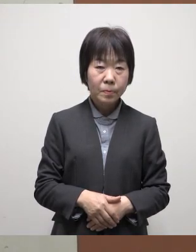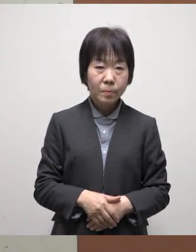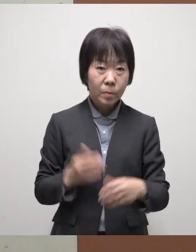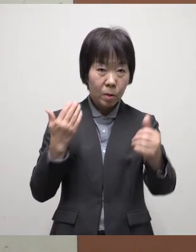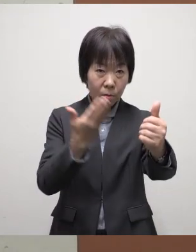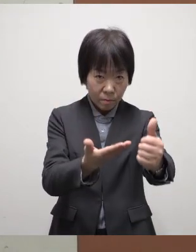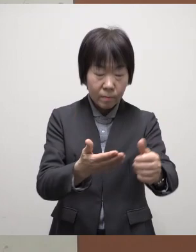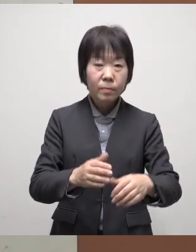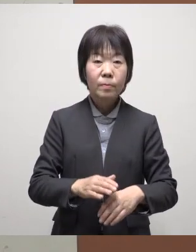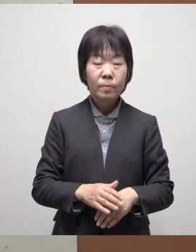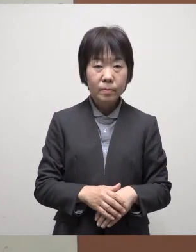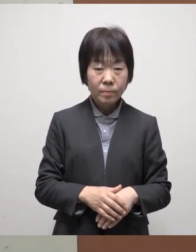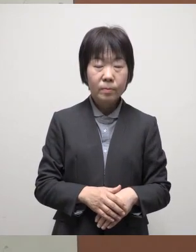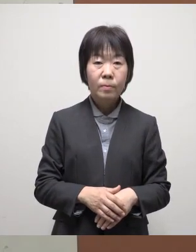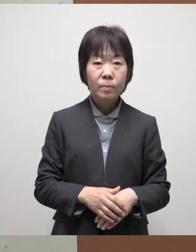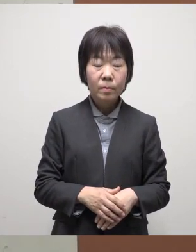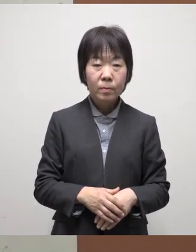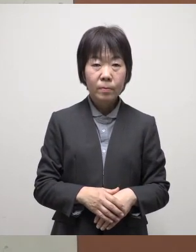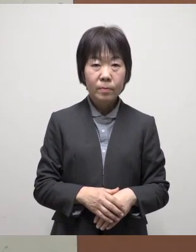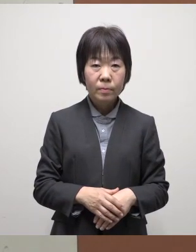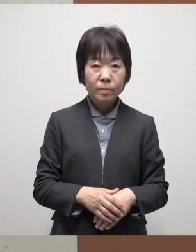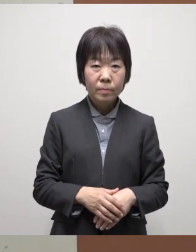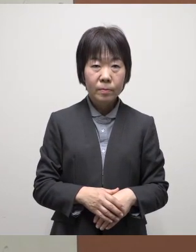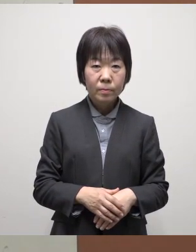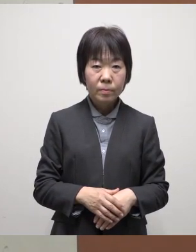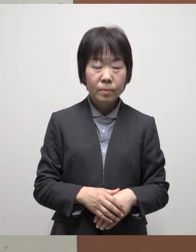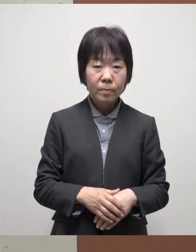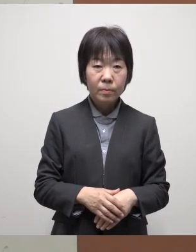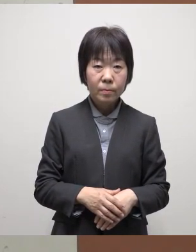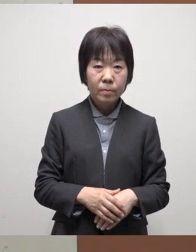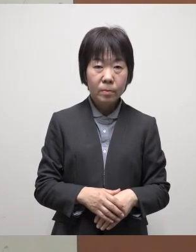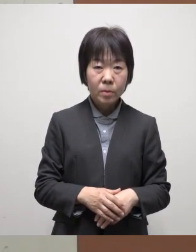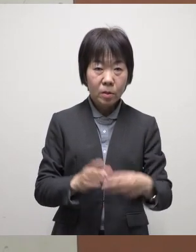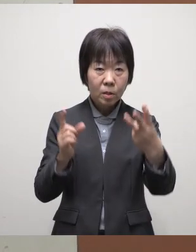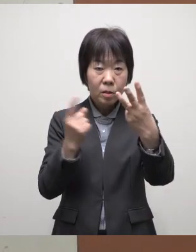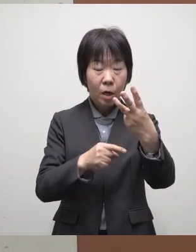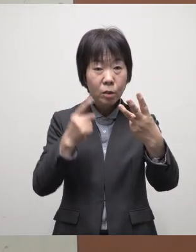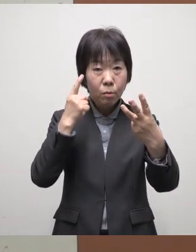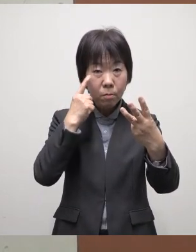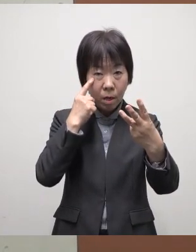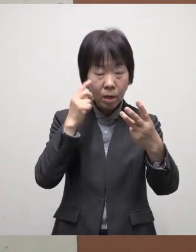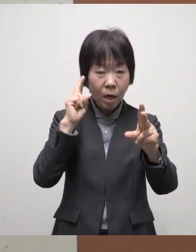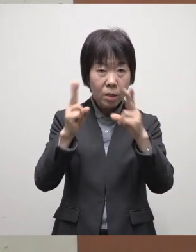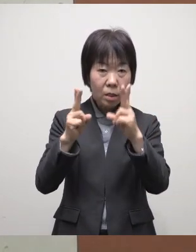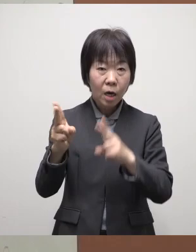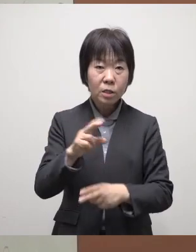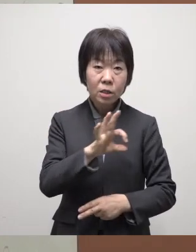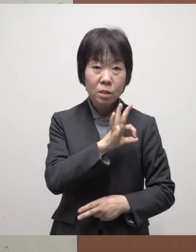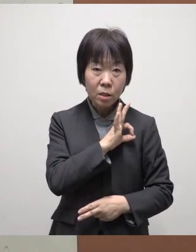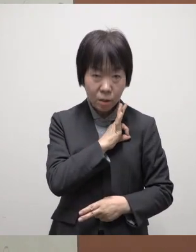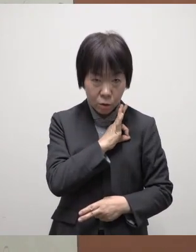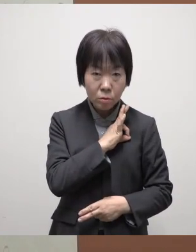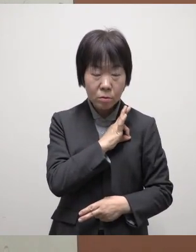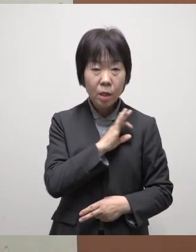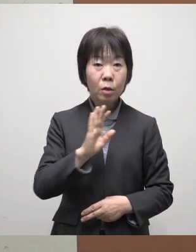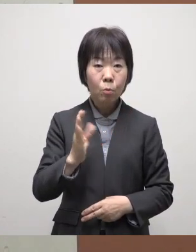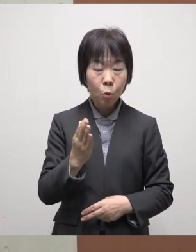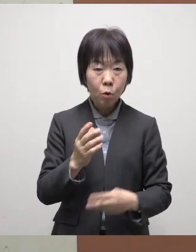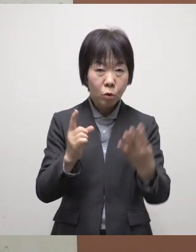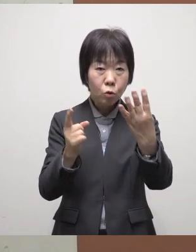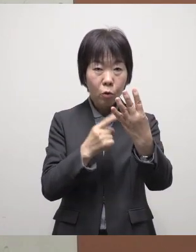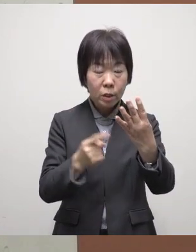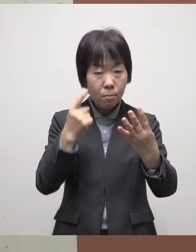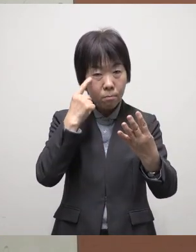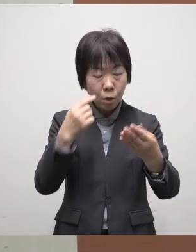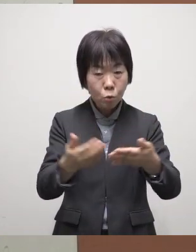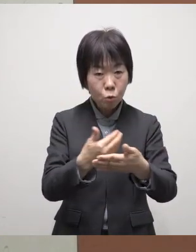右新聞水をたいしますよろしくお願いますよろしくお願いします越冬3連目の方がハイシャインということだったんですけども4例目の方の